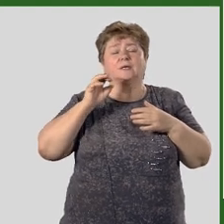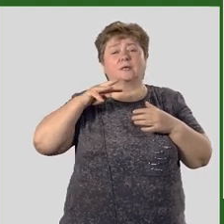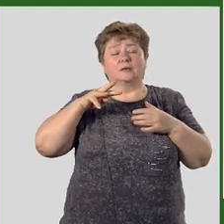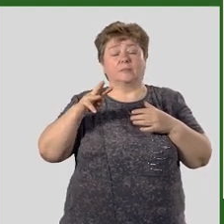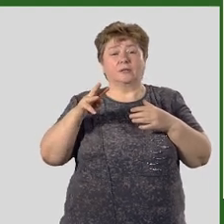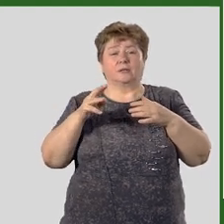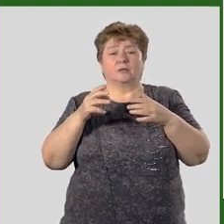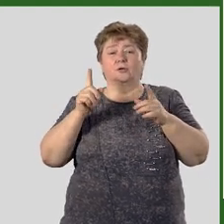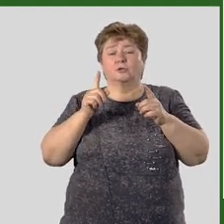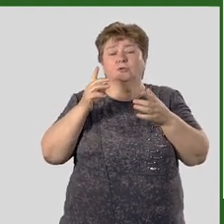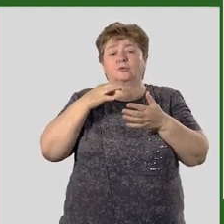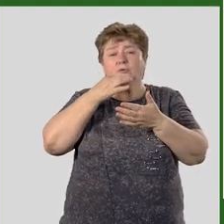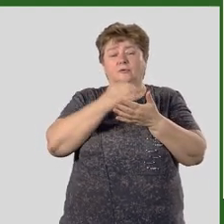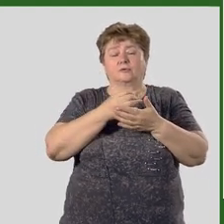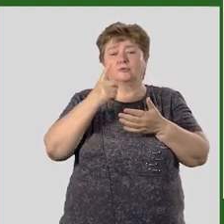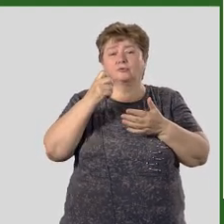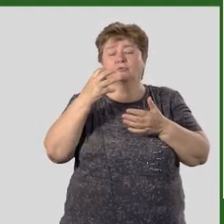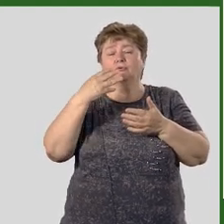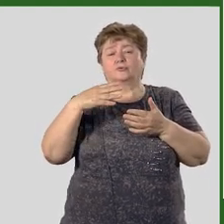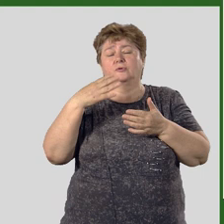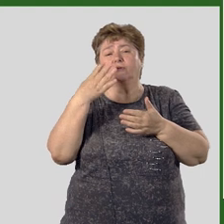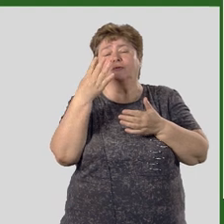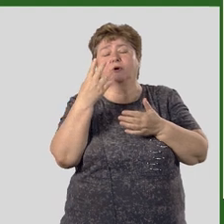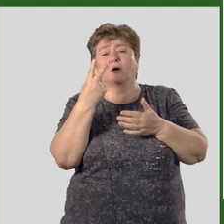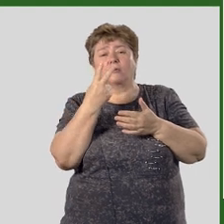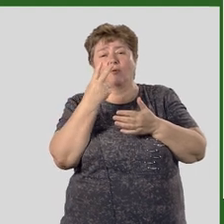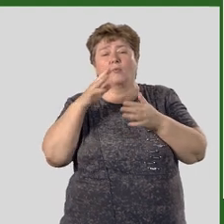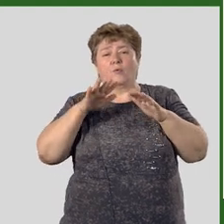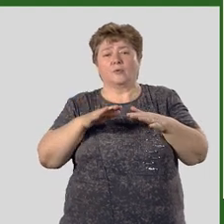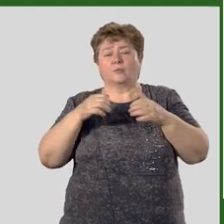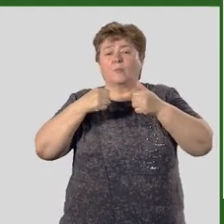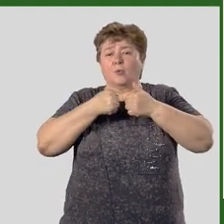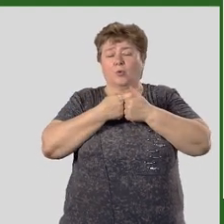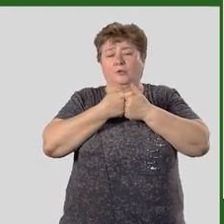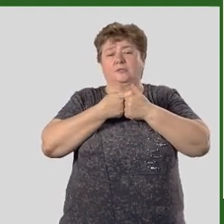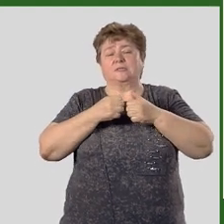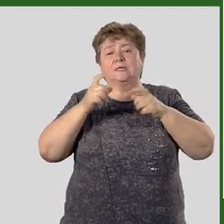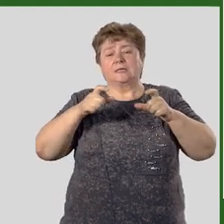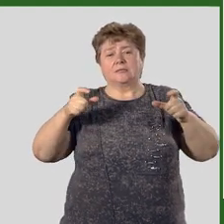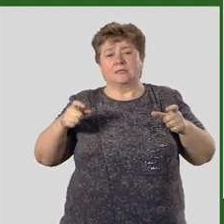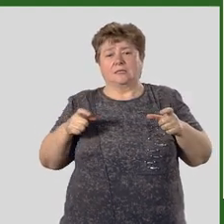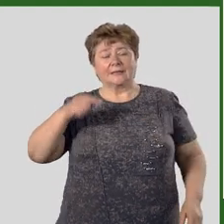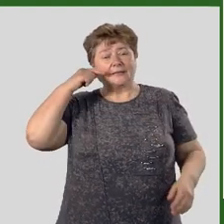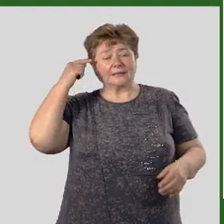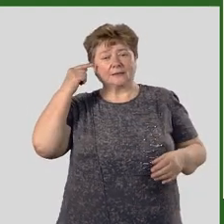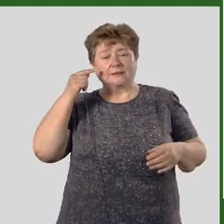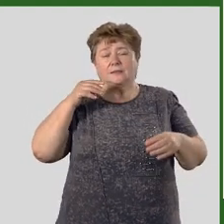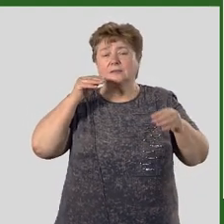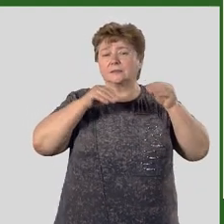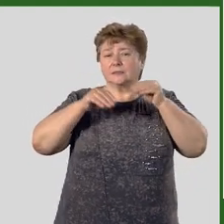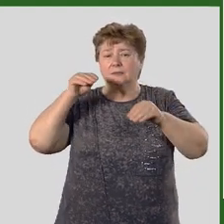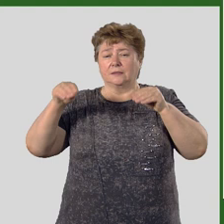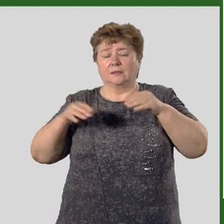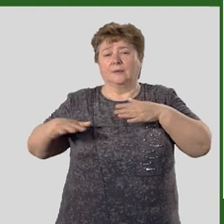Это соответствует 142-му месту в списке стран по плотности населения. Кыргызы расселены